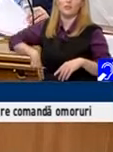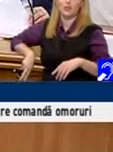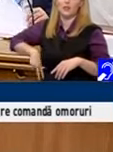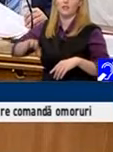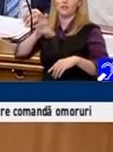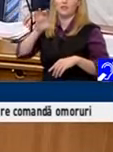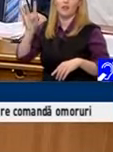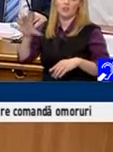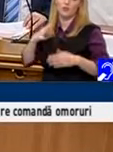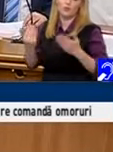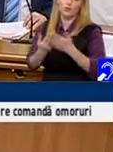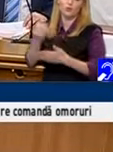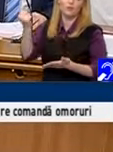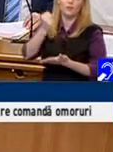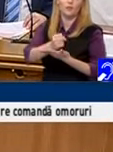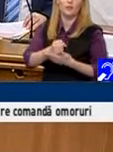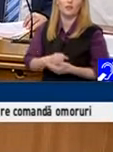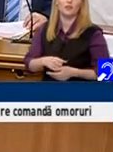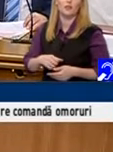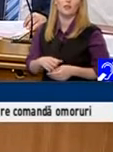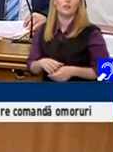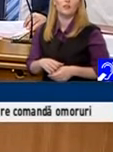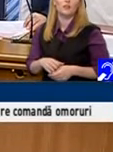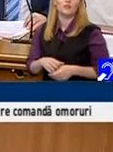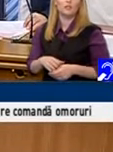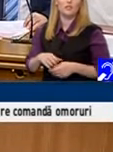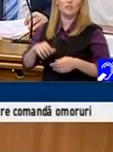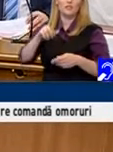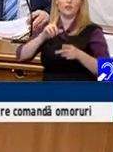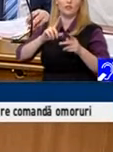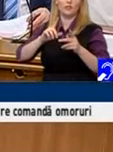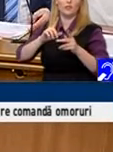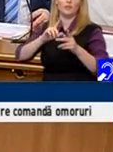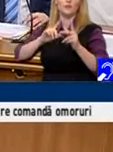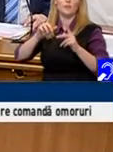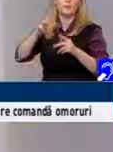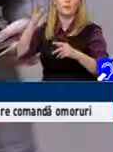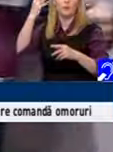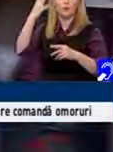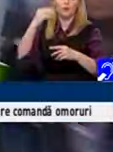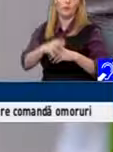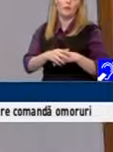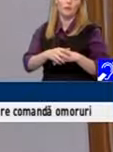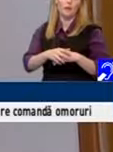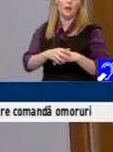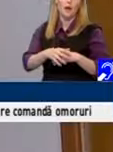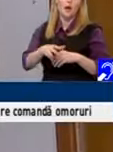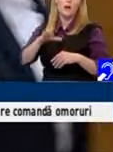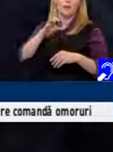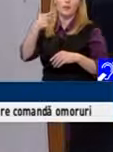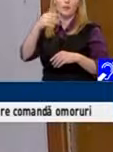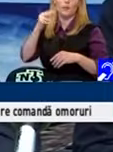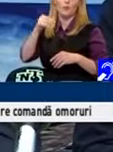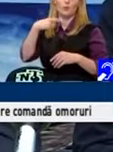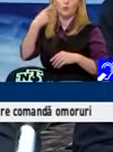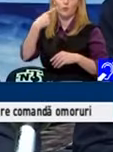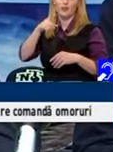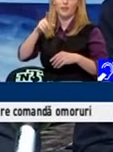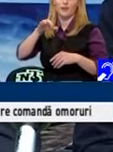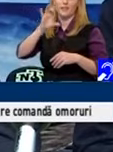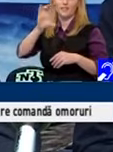Fenosa, Silvia Radu, a fost numită în funcția de primar interimar al capitalei Republicii Moldova. Ghimpu spune că Silvia Radu este proiectul